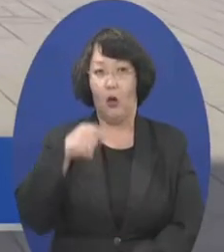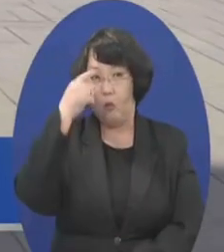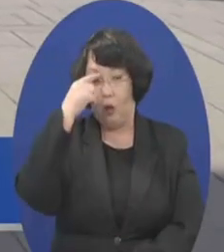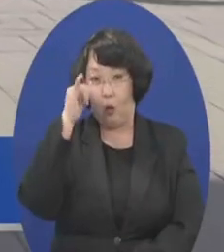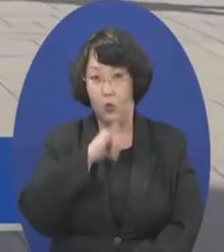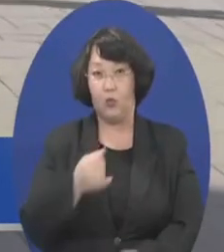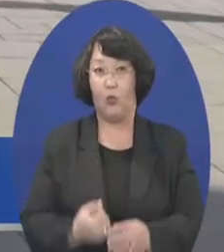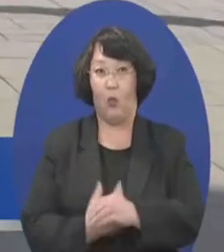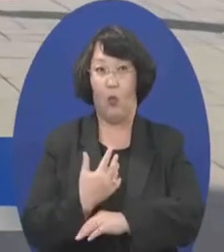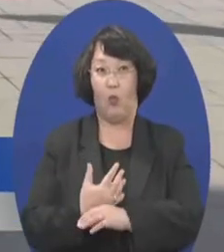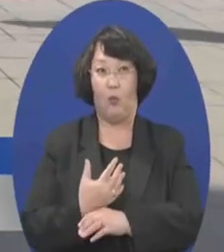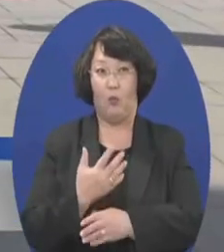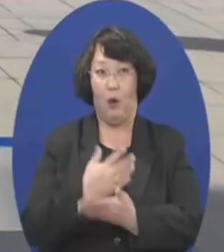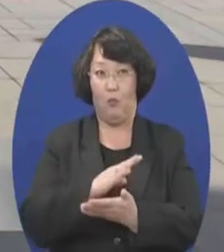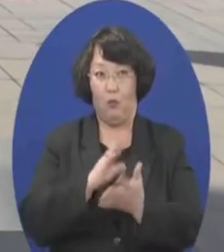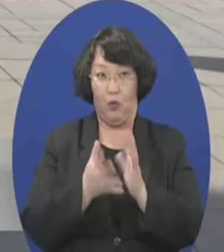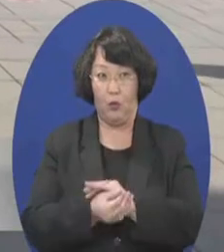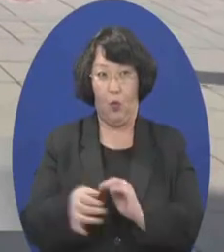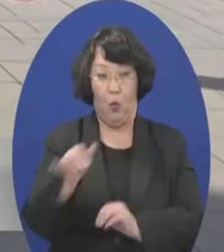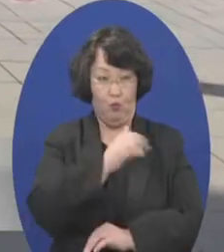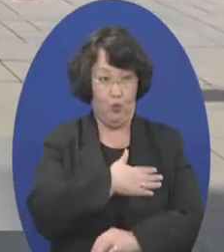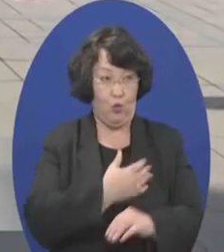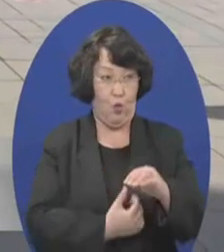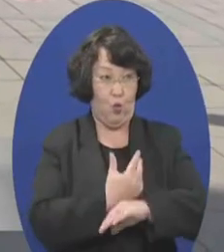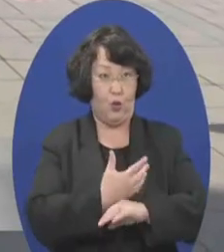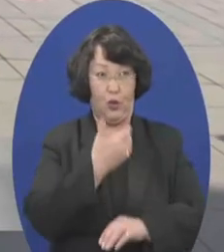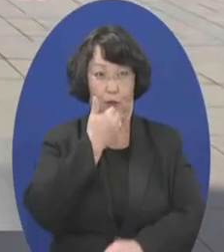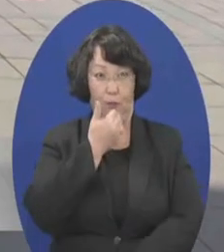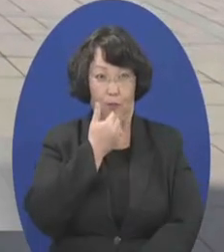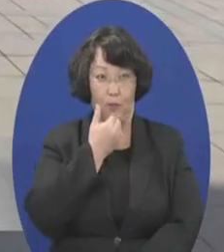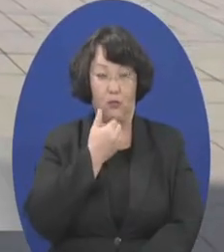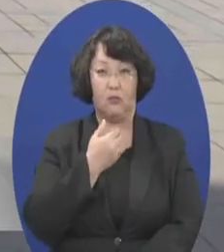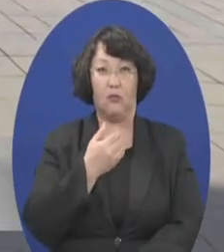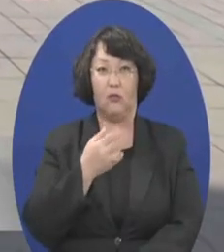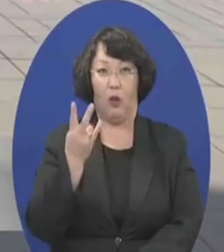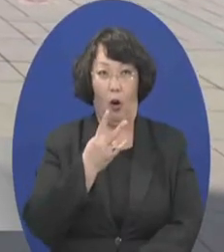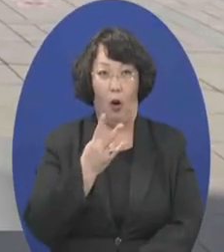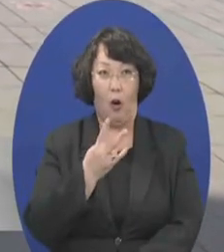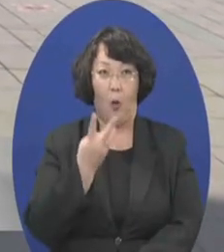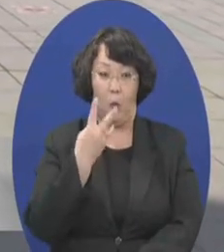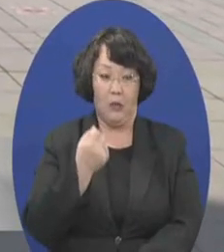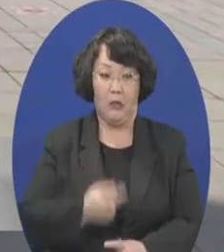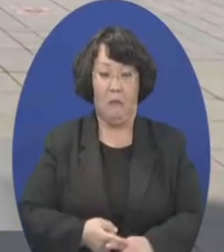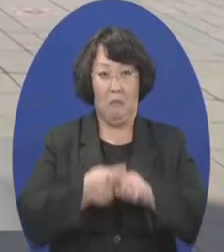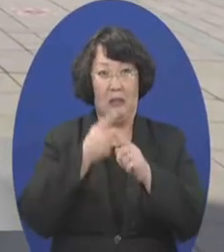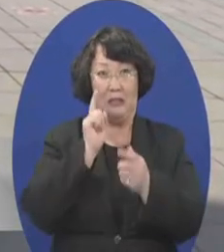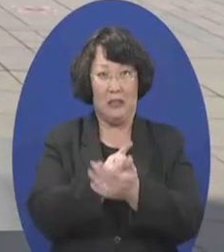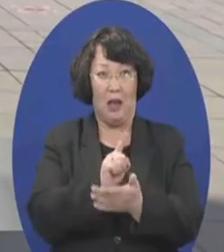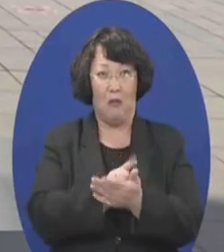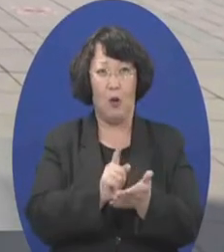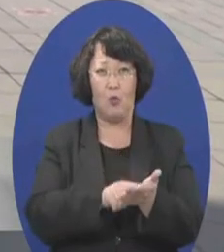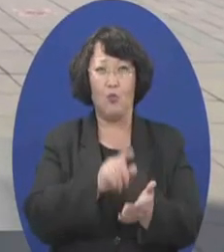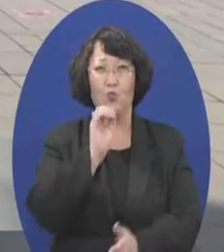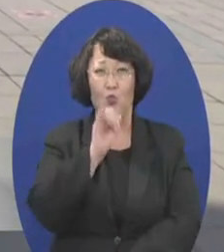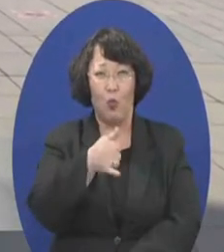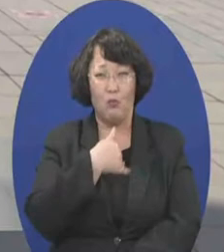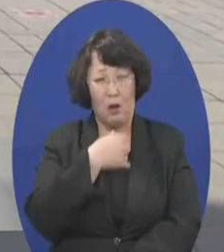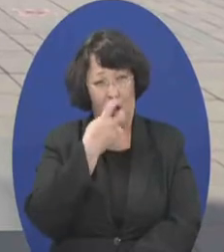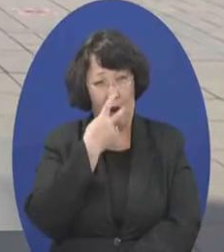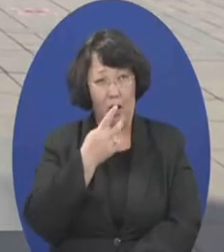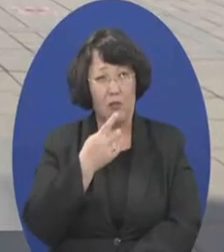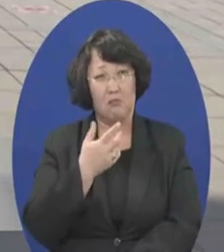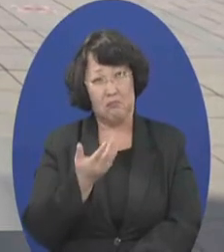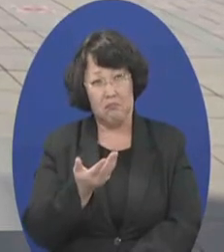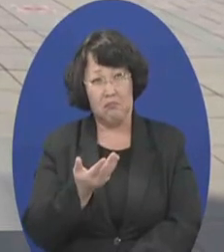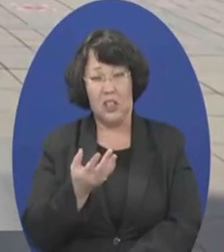байгаа ч гэсэн ерөнхийдөө үнэтэй л хэрэг шүү. Улс орондоо ургуулж байгаа энэ жимсний ер нь их цаавал өндөр болоод байгаа шиг ямар шаардлага байдаг. Гэтэл